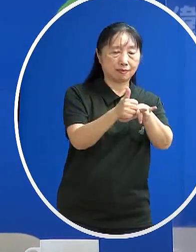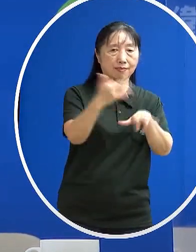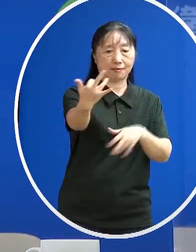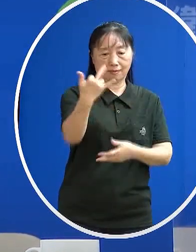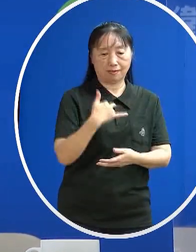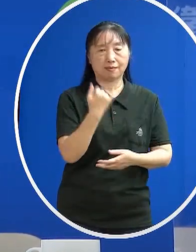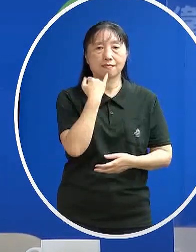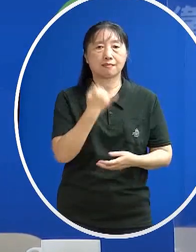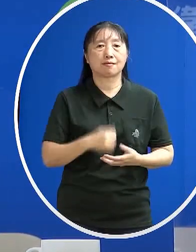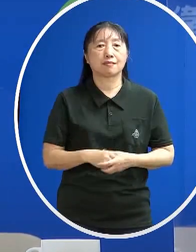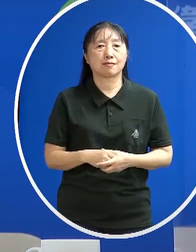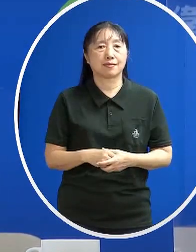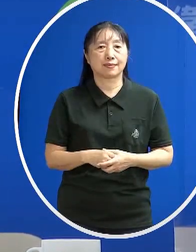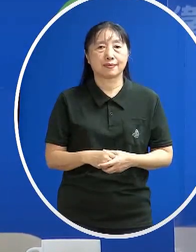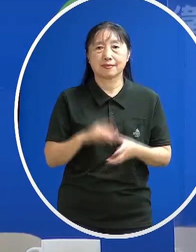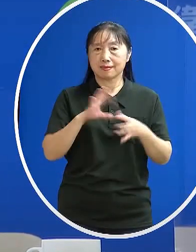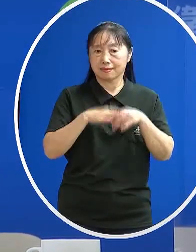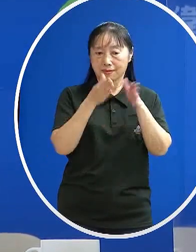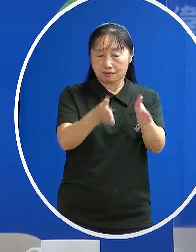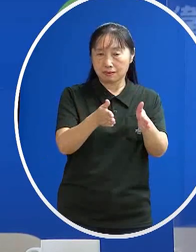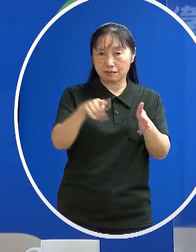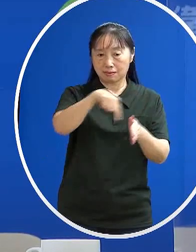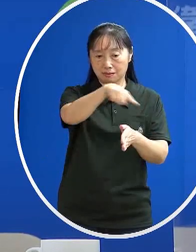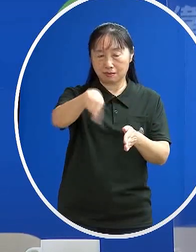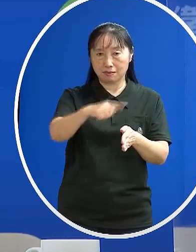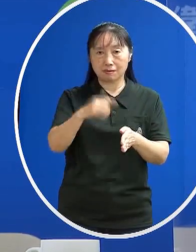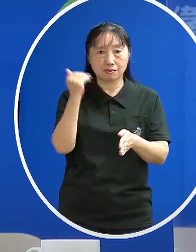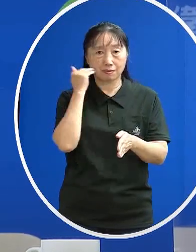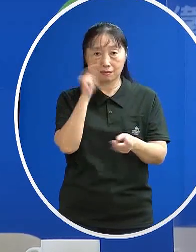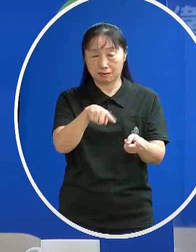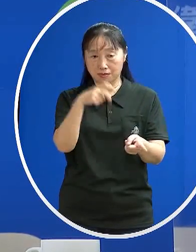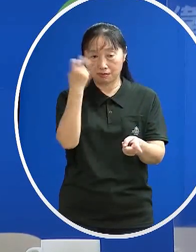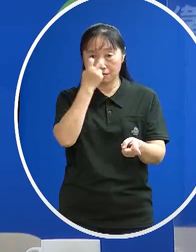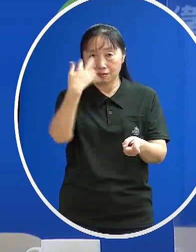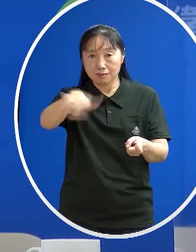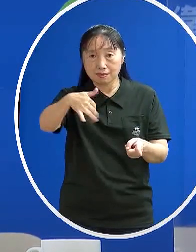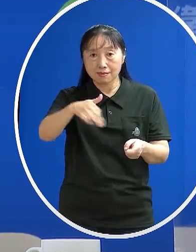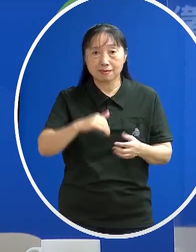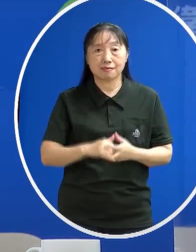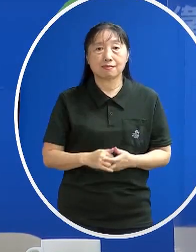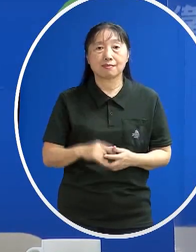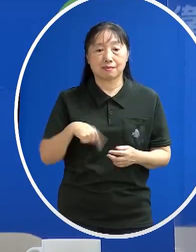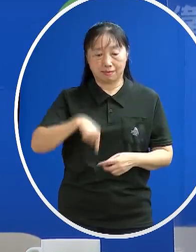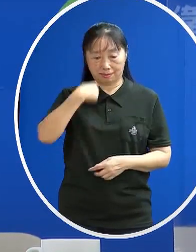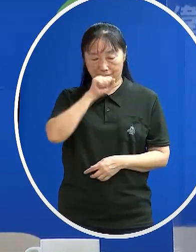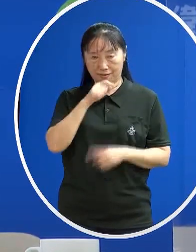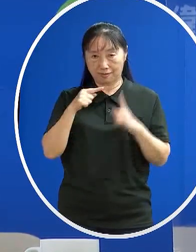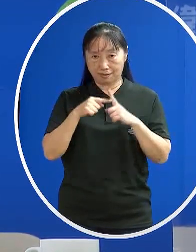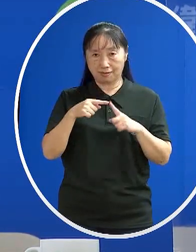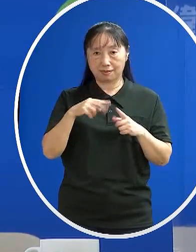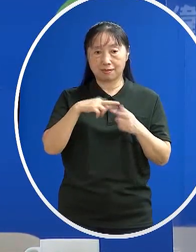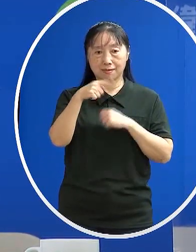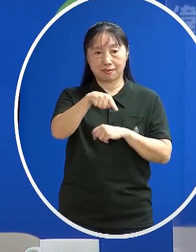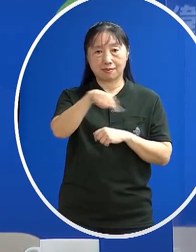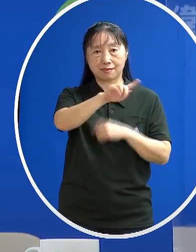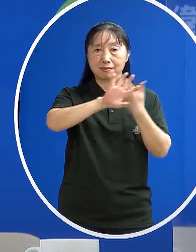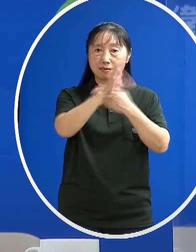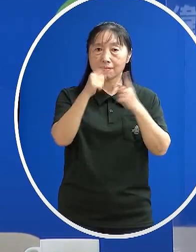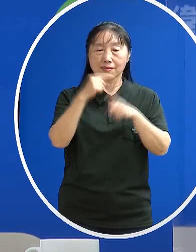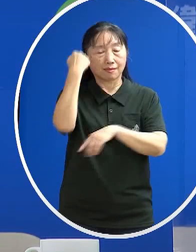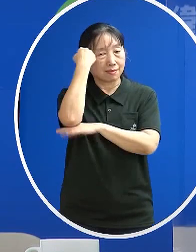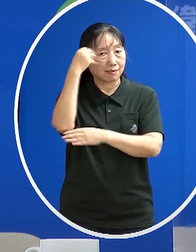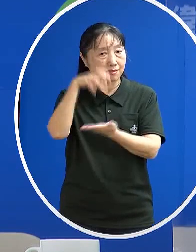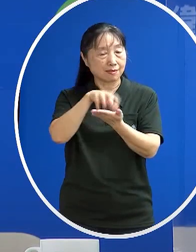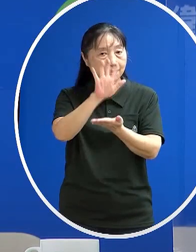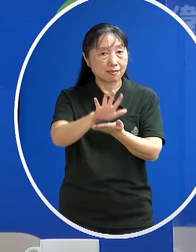来。那我们现在针对还有一部分，没有检验到，就指的我们的国人跟持有相关居留证的，本来不需